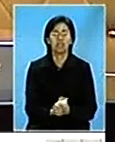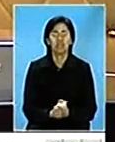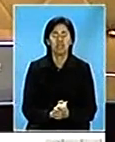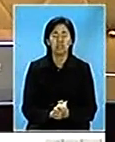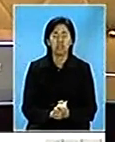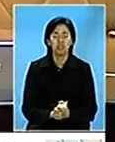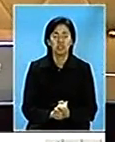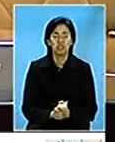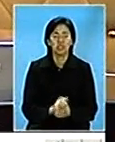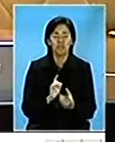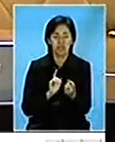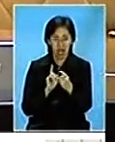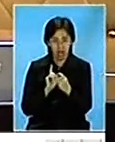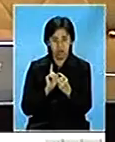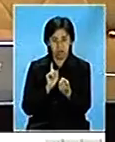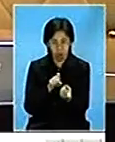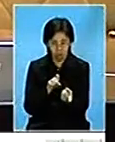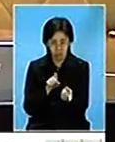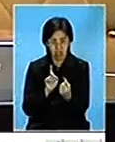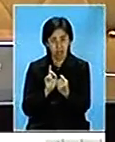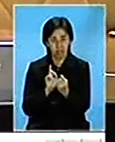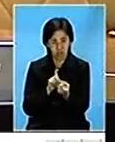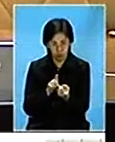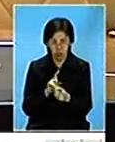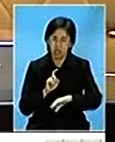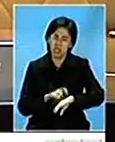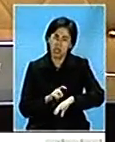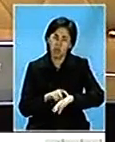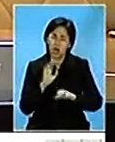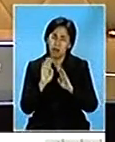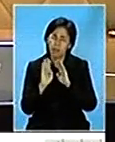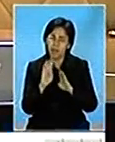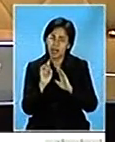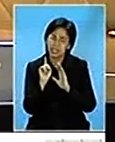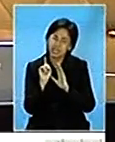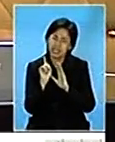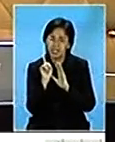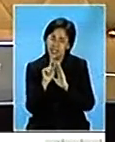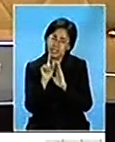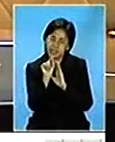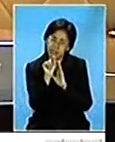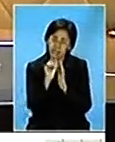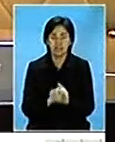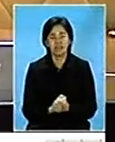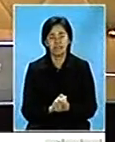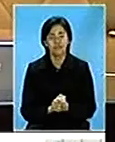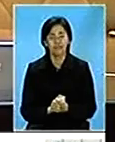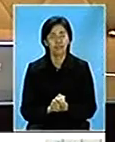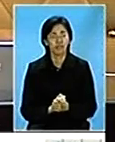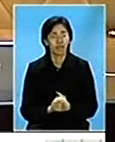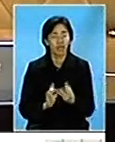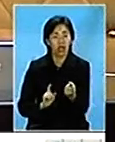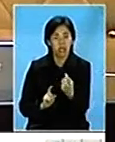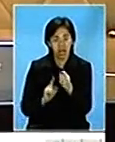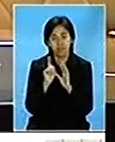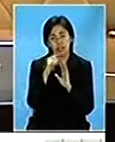ราะฉะนั้นเป็นเรื่องของการถามมาตอบไปกระทู้หนึ่งน่าจะใช้เวลาไม่ควรเกิน20นาทีเพราะฉะนั้นถามก็ใช้เว